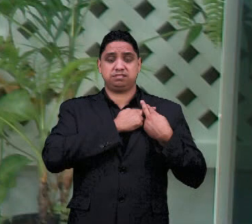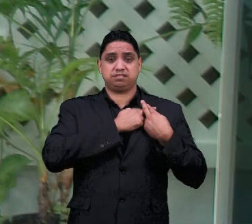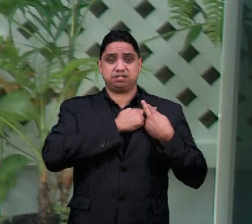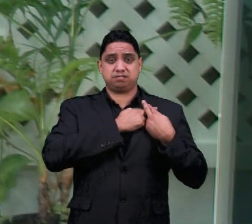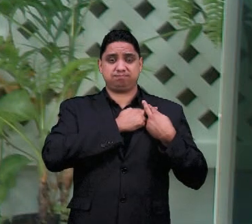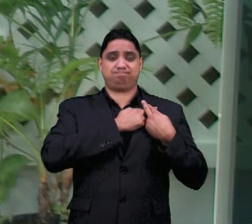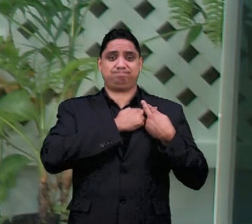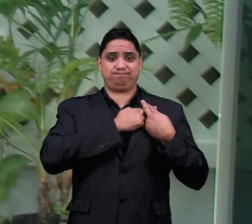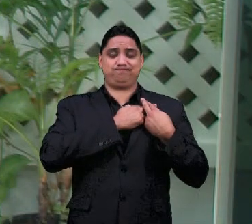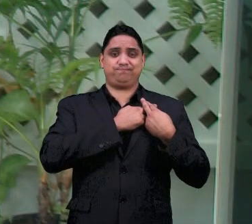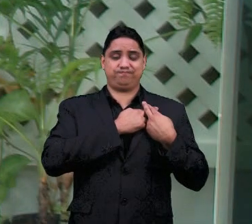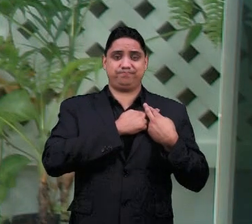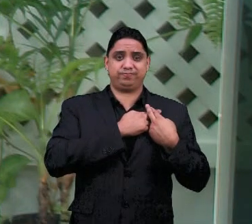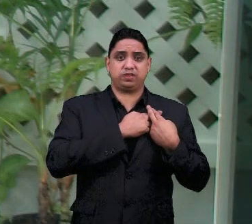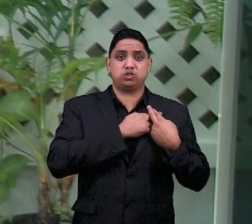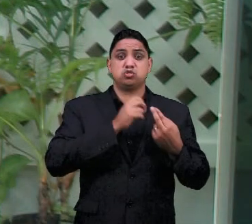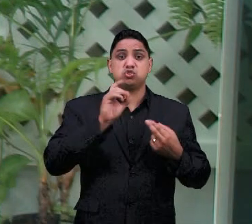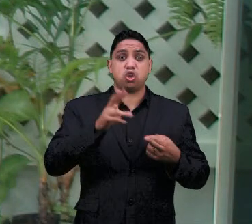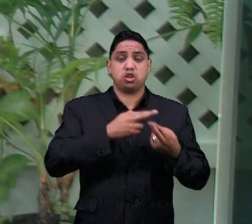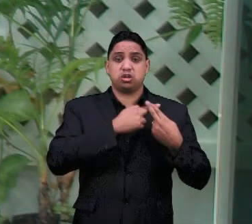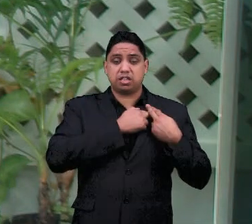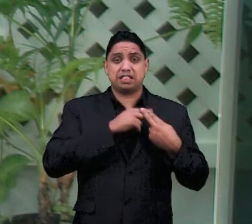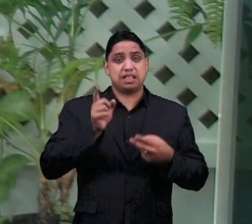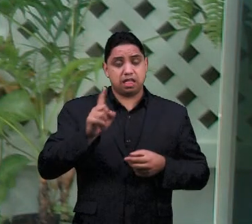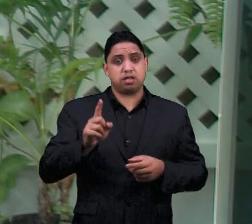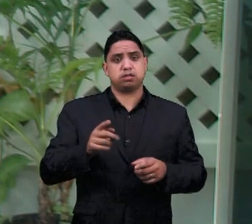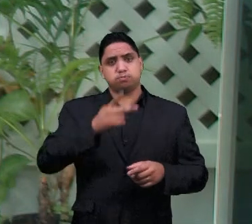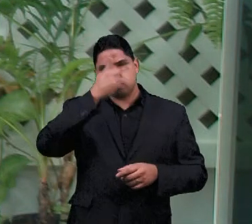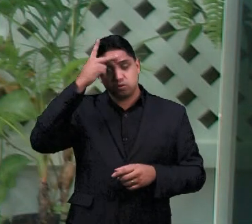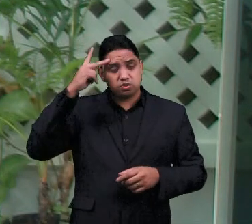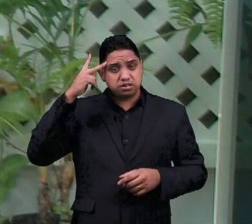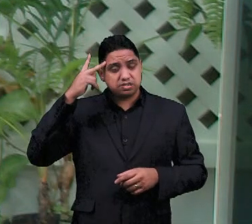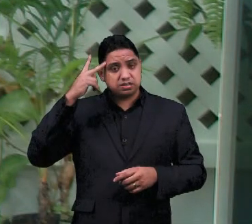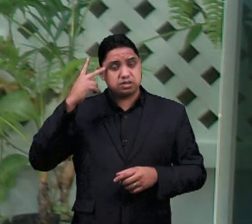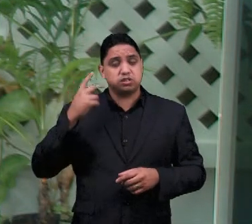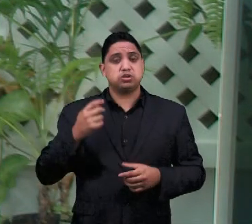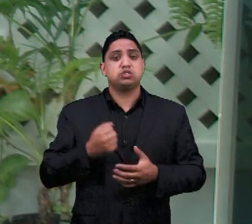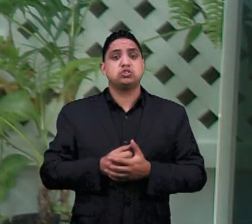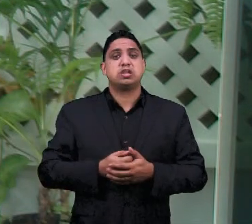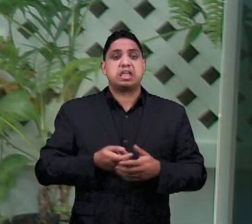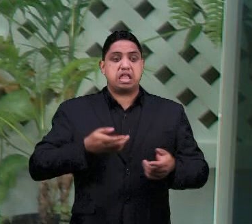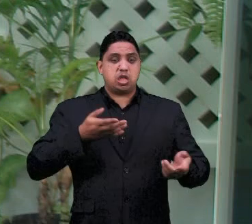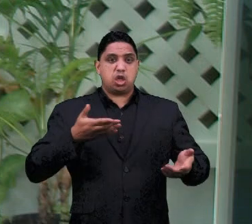personnes, dans ceux qui gouvernent. Dans ceux qui